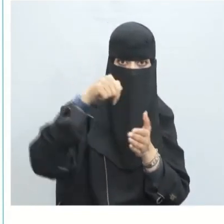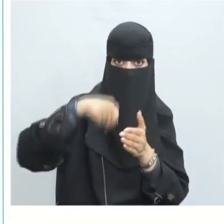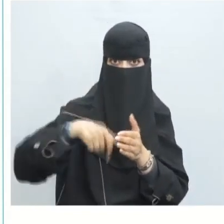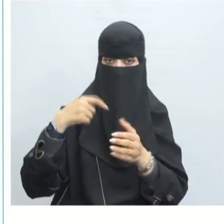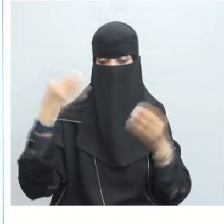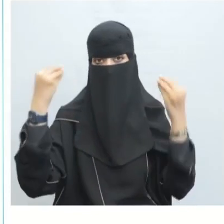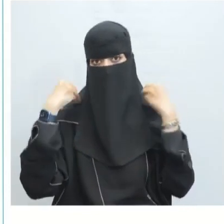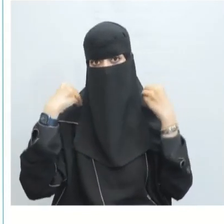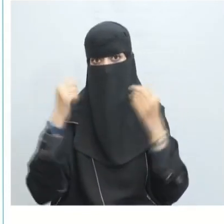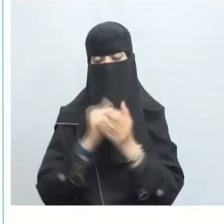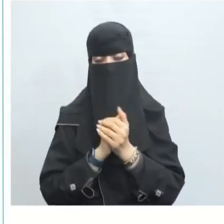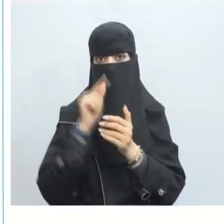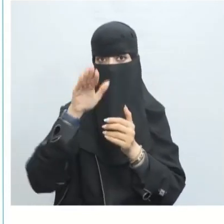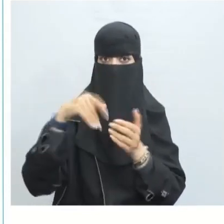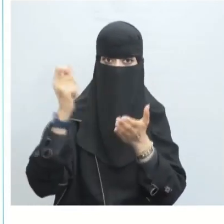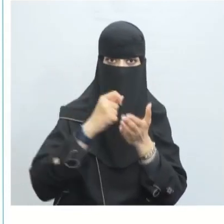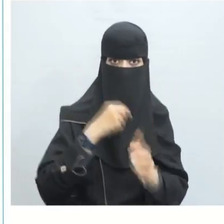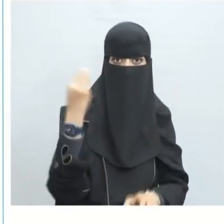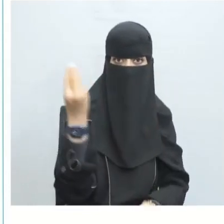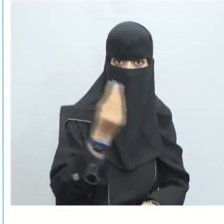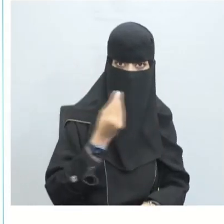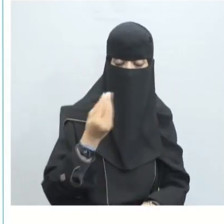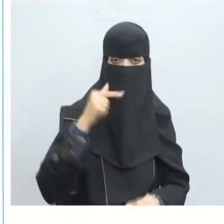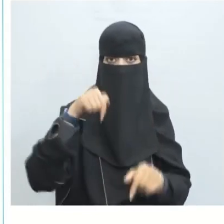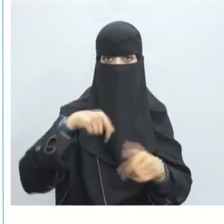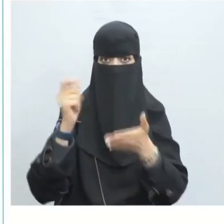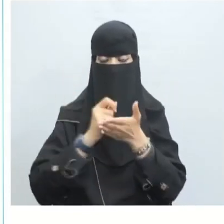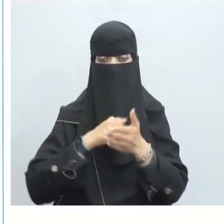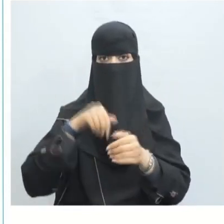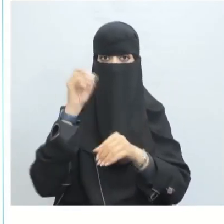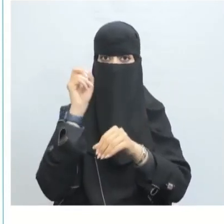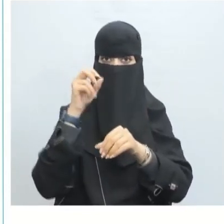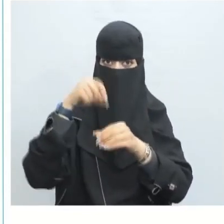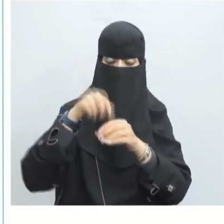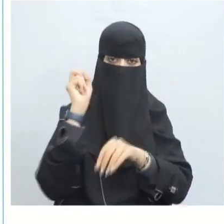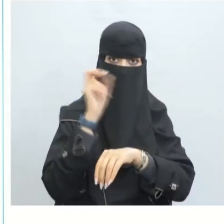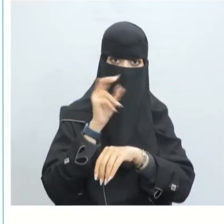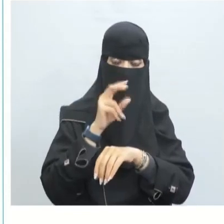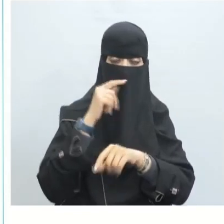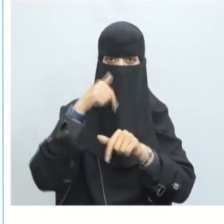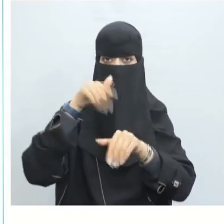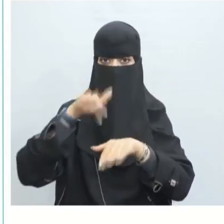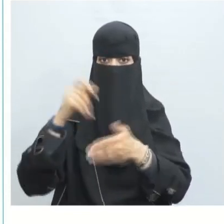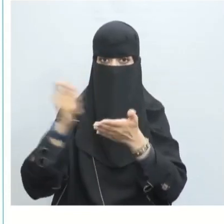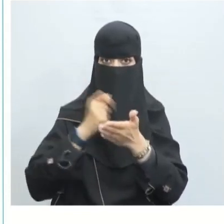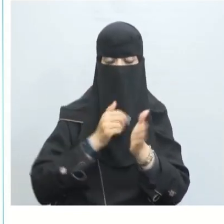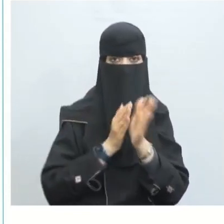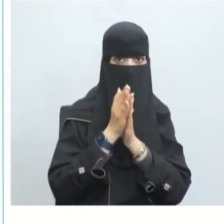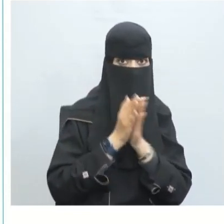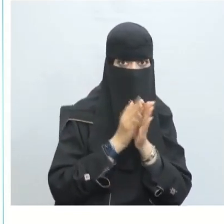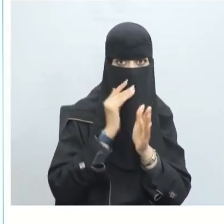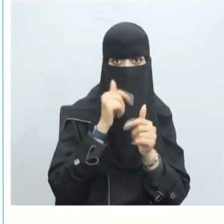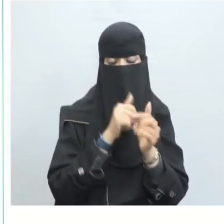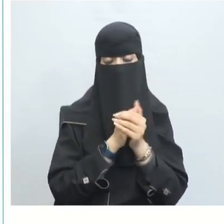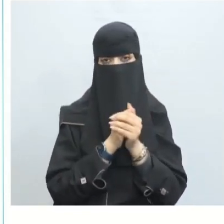الرياضه او ما يكتب في السياحه او ما يكتب في تعليم وبالتالي هذه الكتابات او هذا